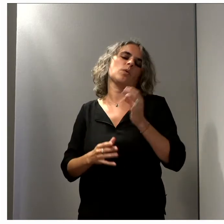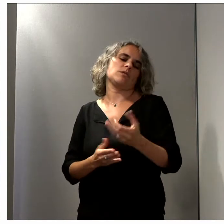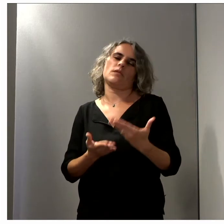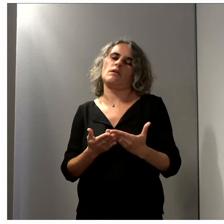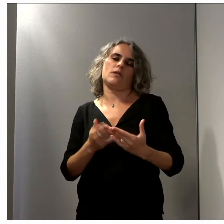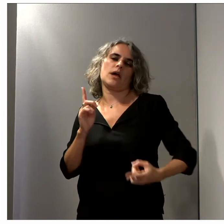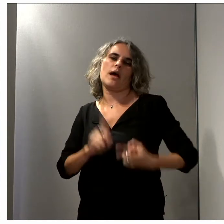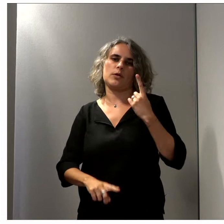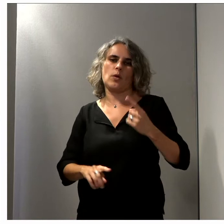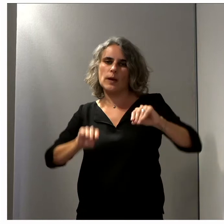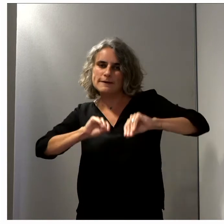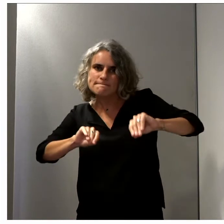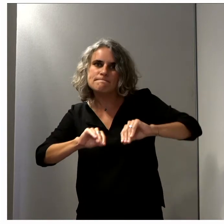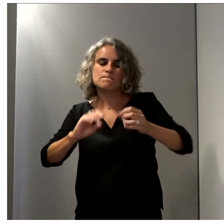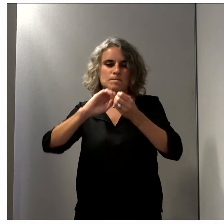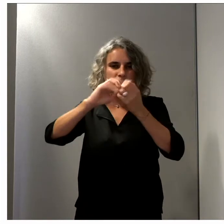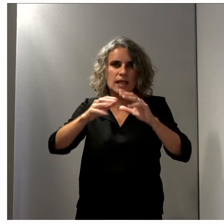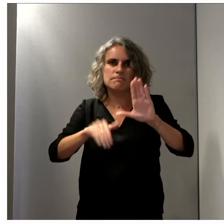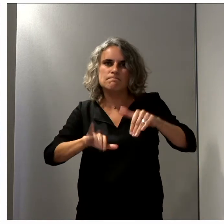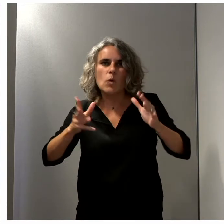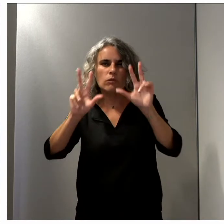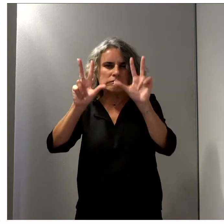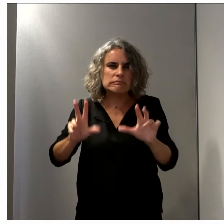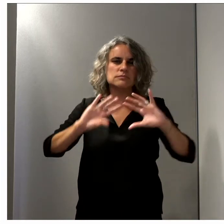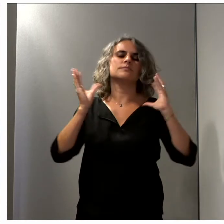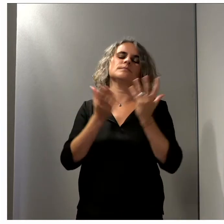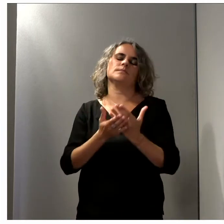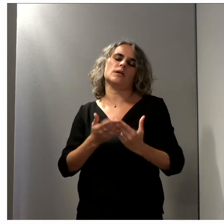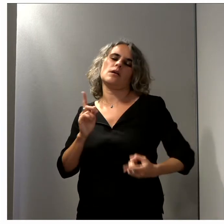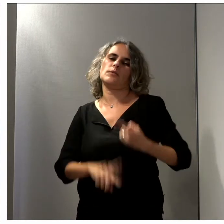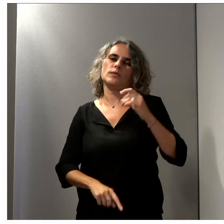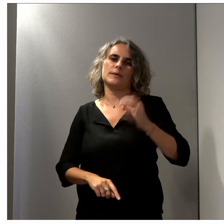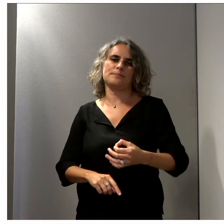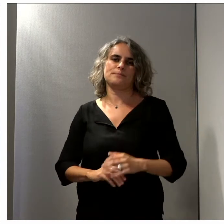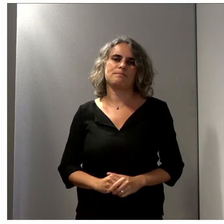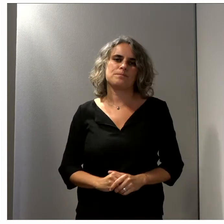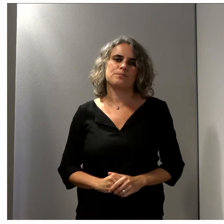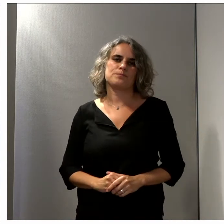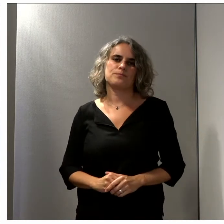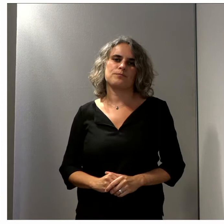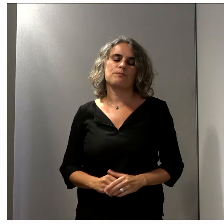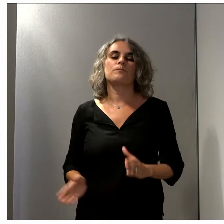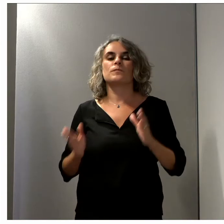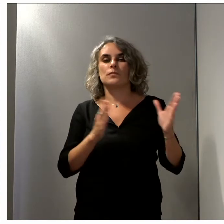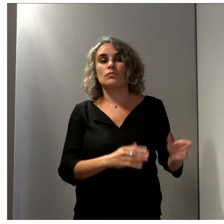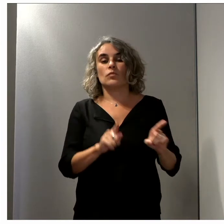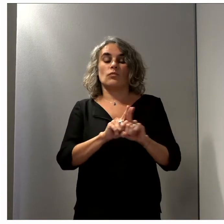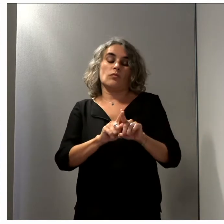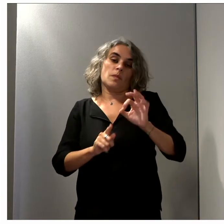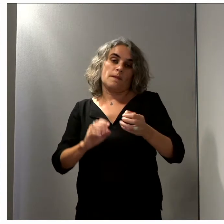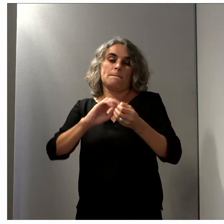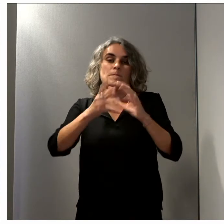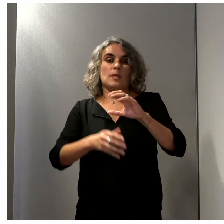contre l'électronisme qui est appelée de ses voeux par l'ensemble des participants aux ateliers. Ensuite, l'amélioration de l'accessibilité au